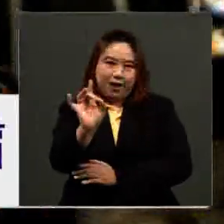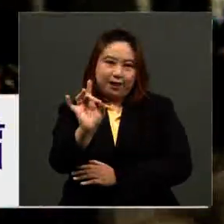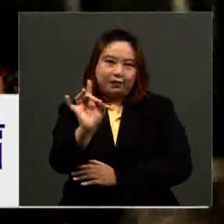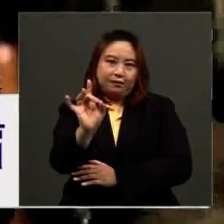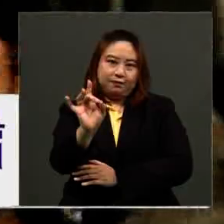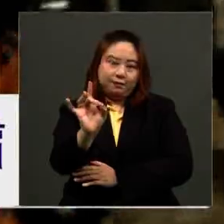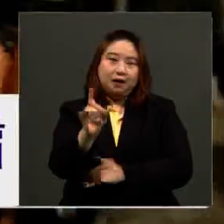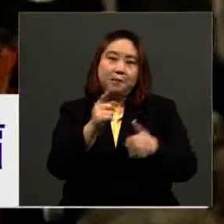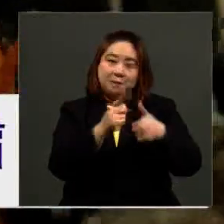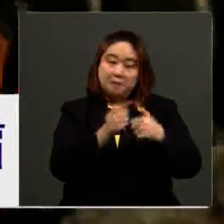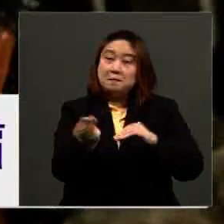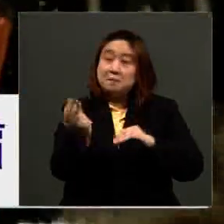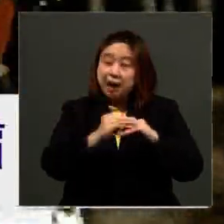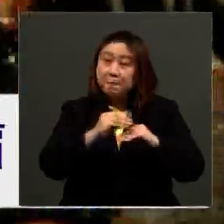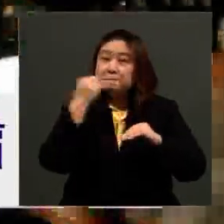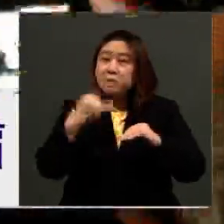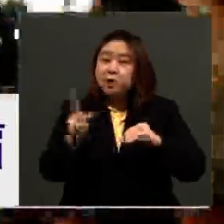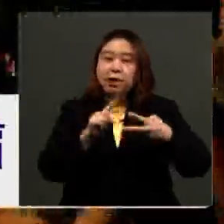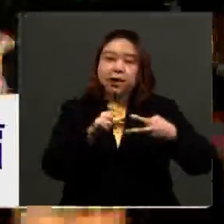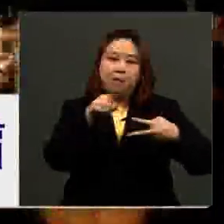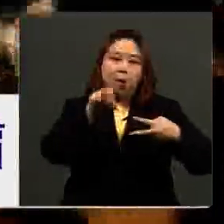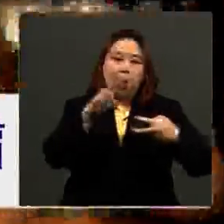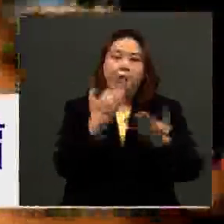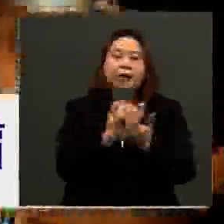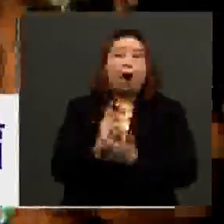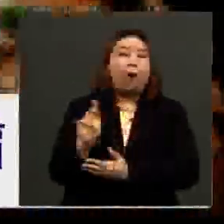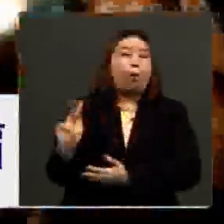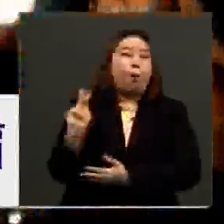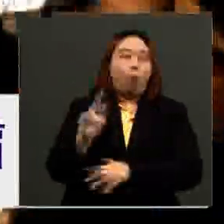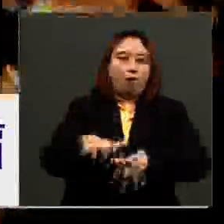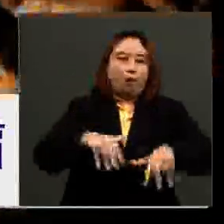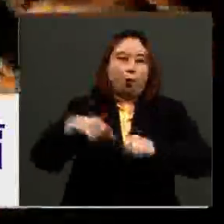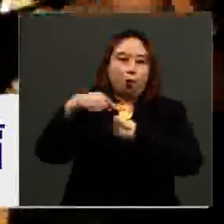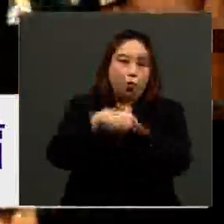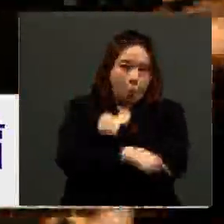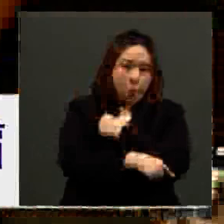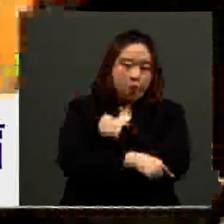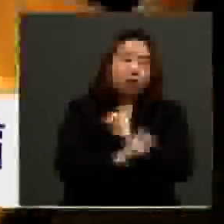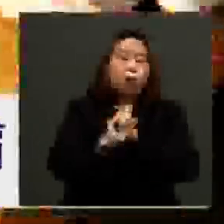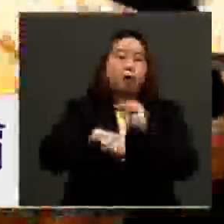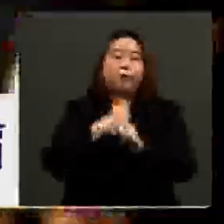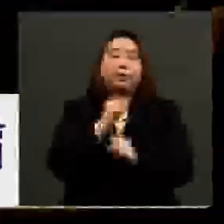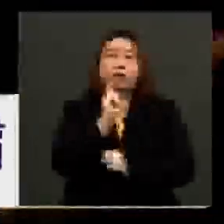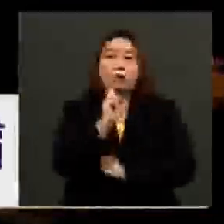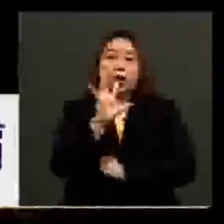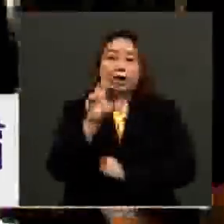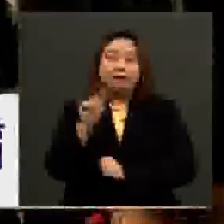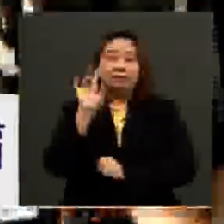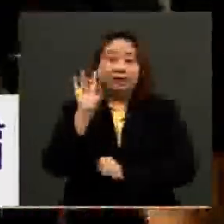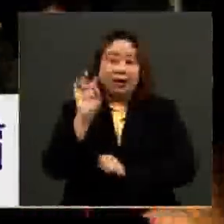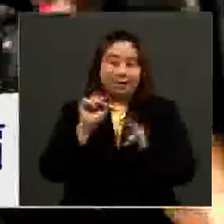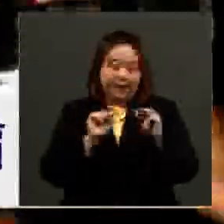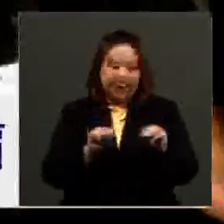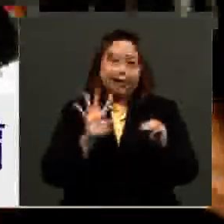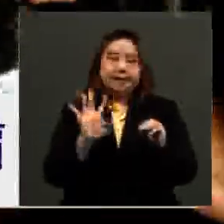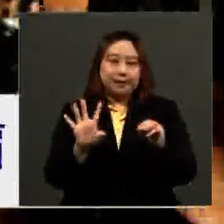แก่พรกการกู้เงินที่เป็นการฉ้องประชาพุธศักราช2527มาตรา